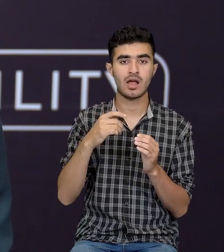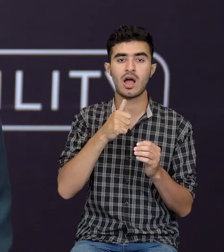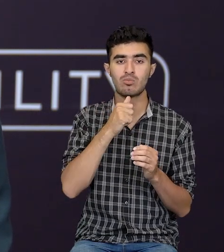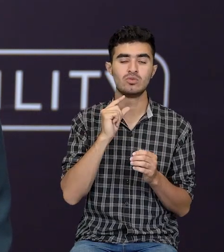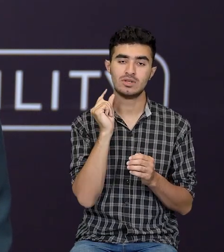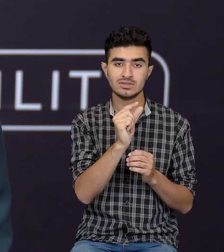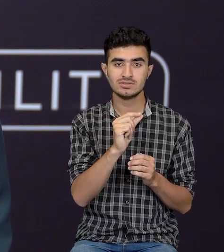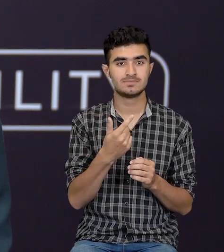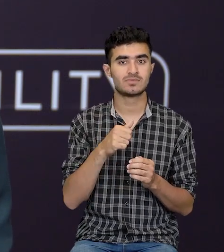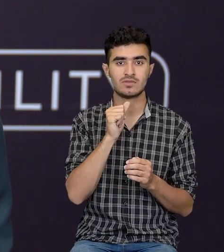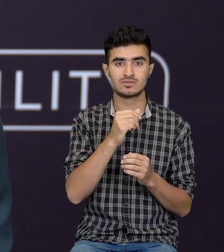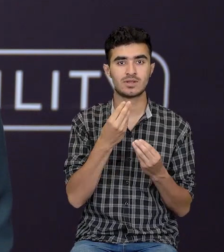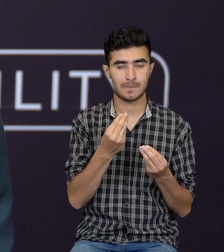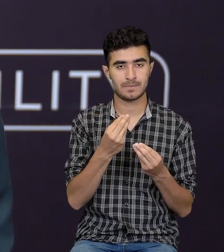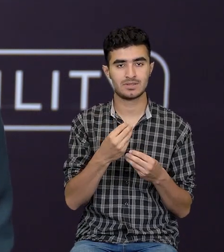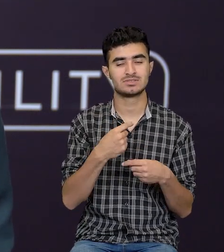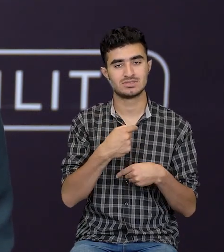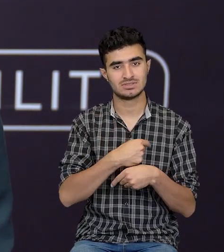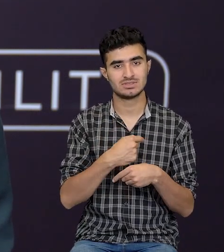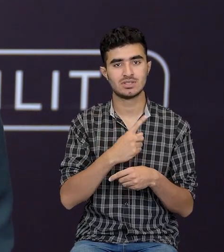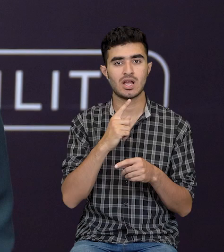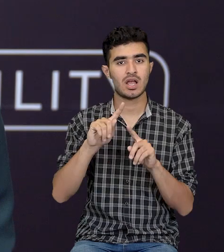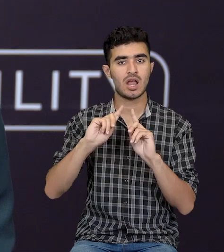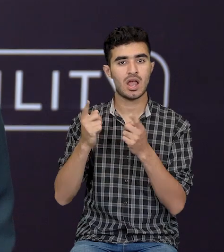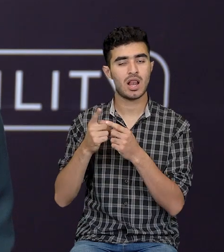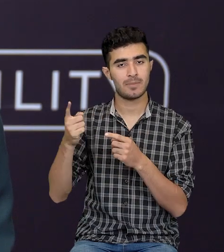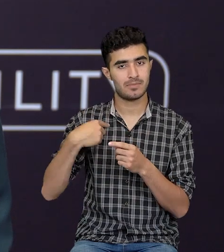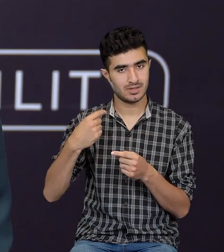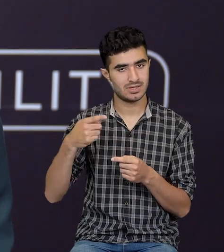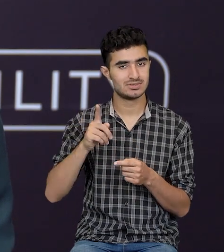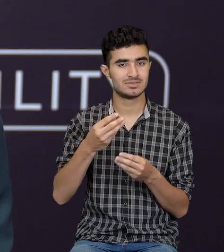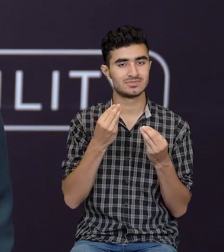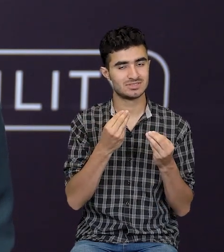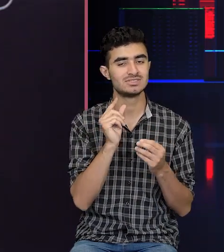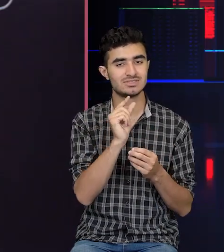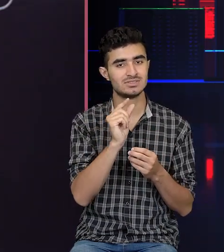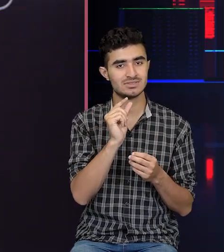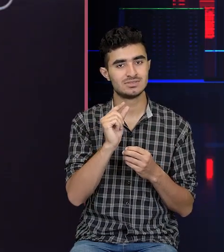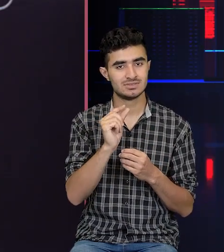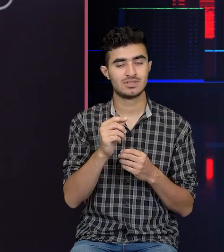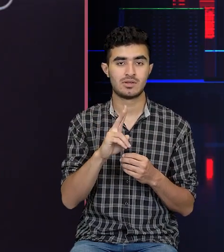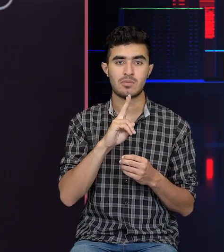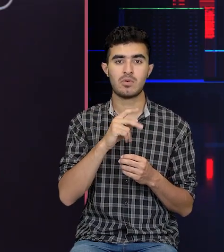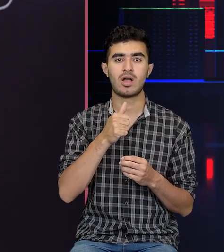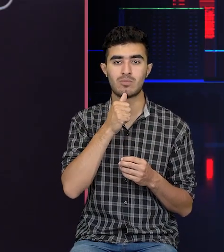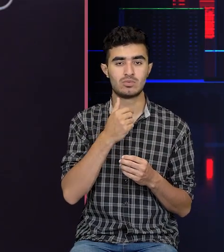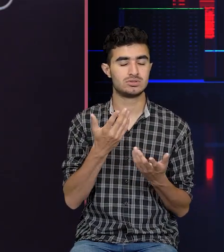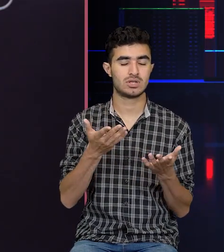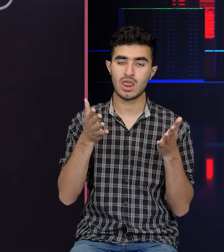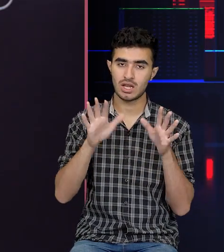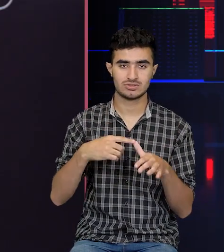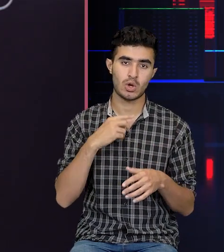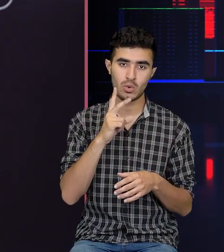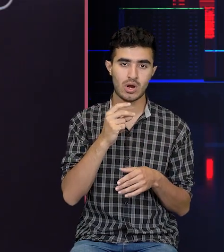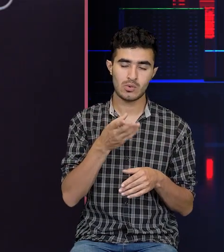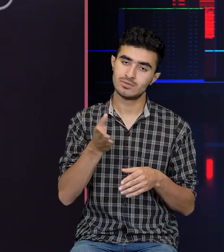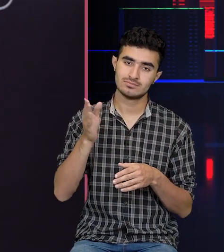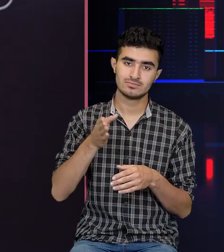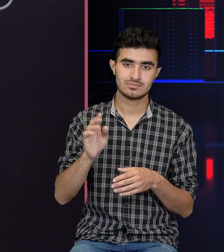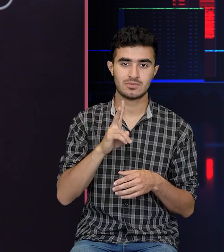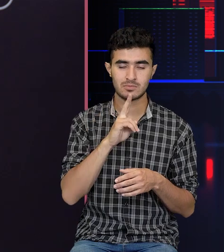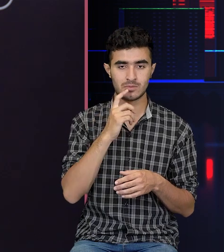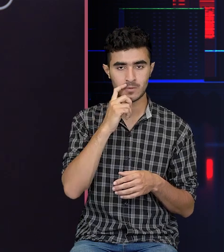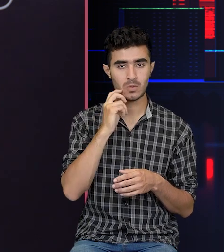करूँगा, तो आप मुझे फिर ले लिया करें वापस जब अपनी शॉप से आएँ। 2 से 3 साल ऐसे मेरे वहाँ पे गुज़रे। तो वहाँ